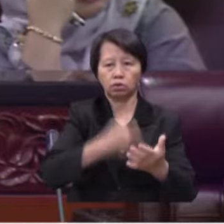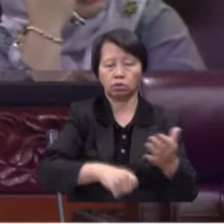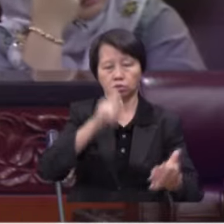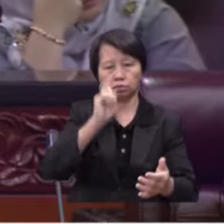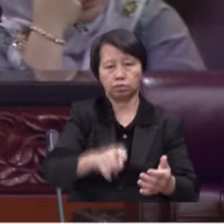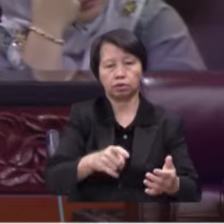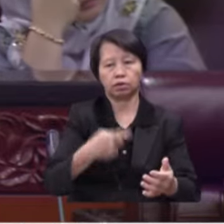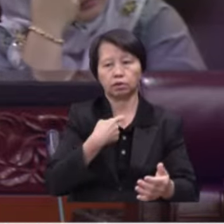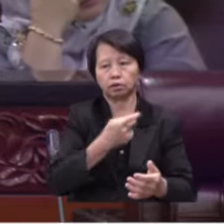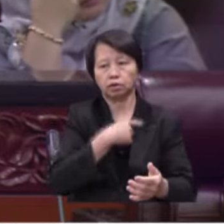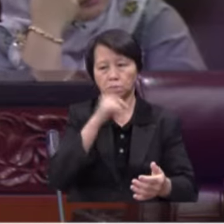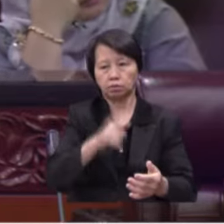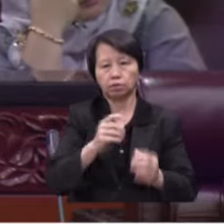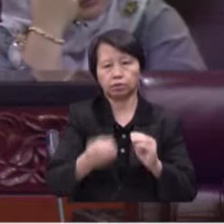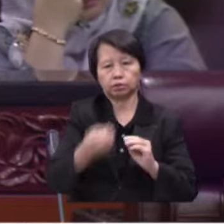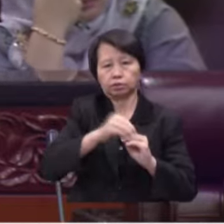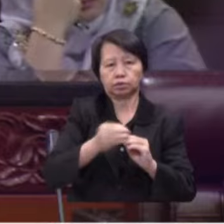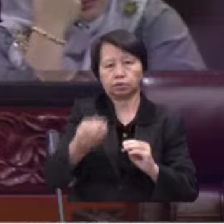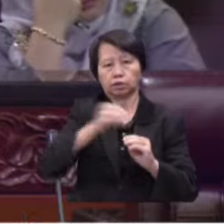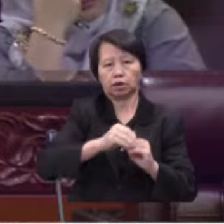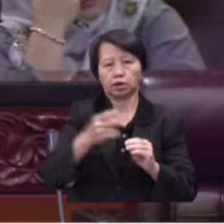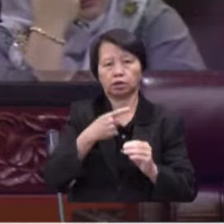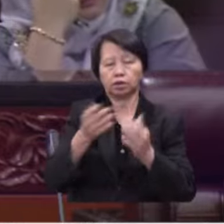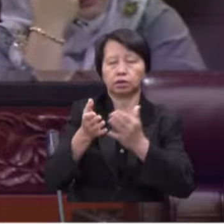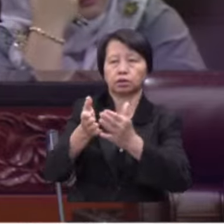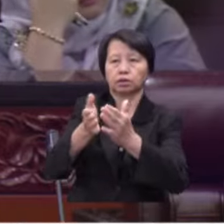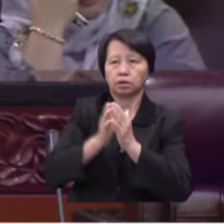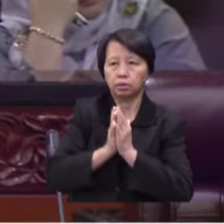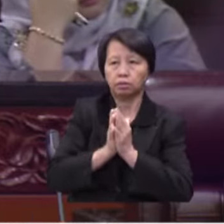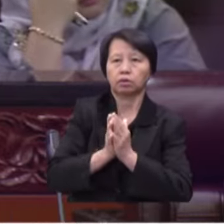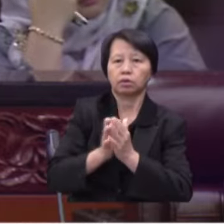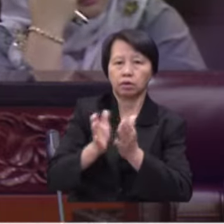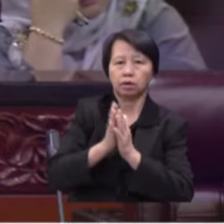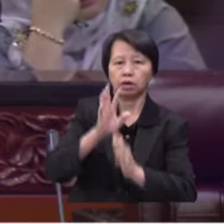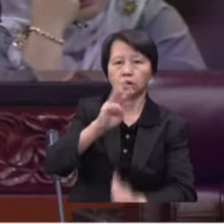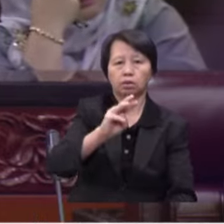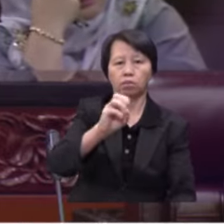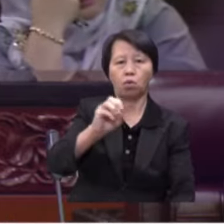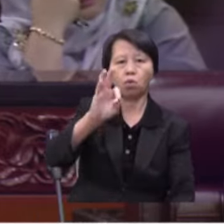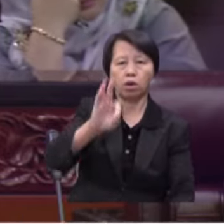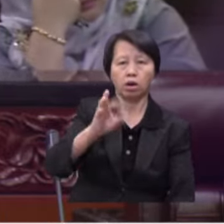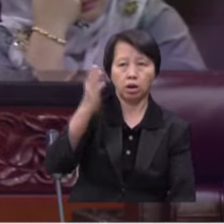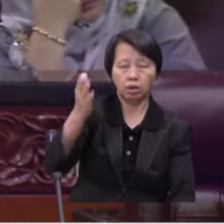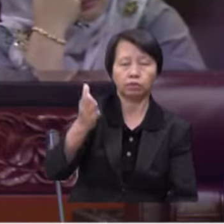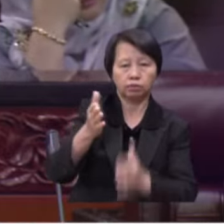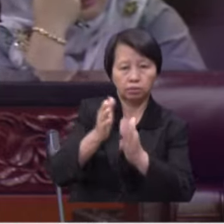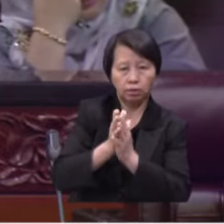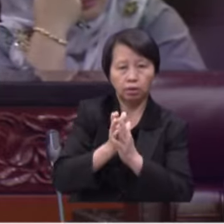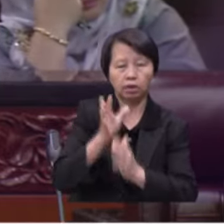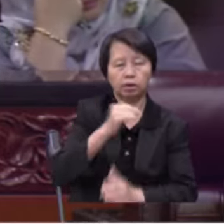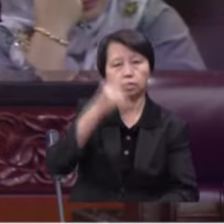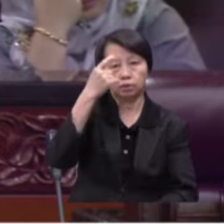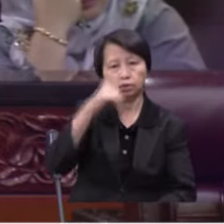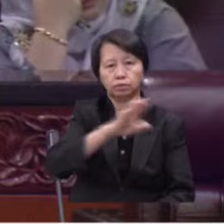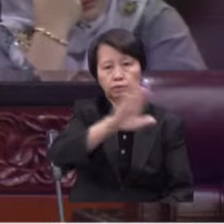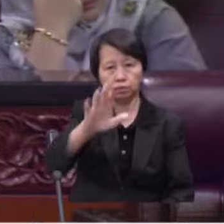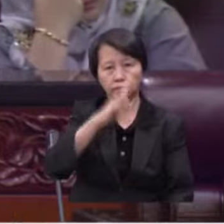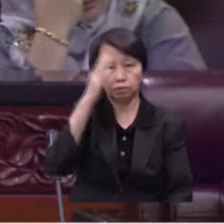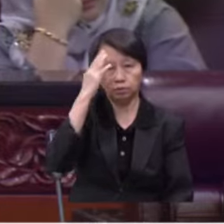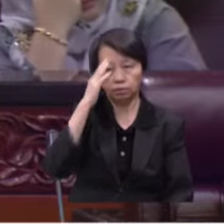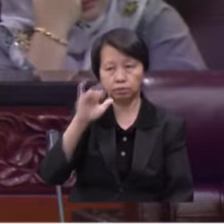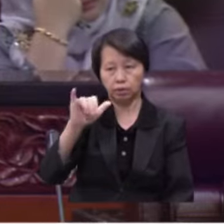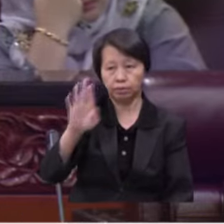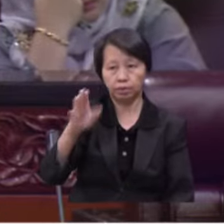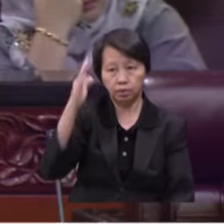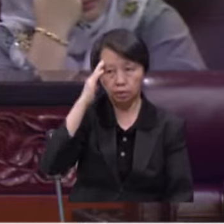kita kita tambah dan kita pohon kepada MOS dan juga untuk pengetahuan yang